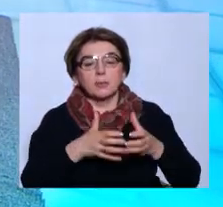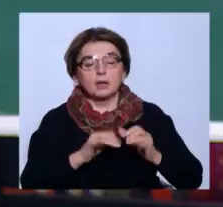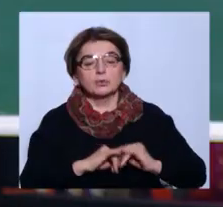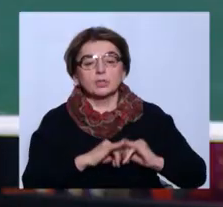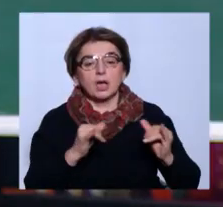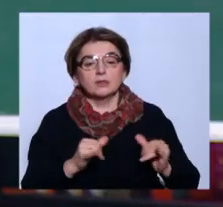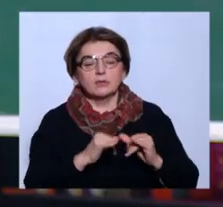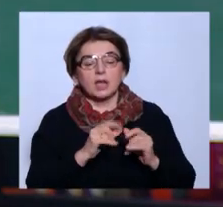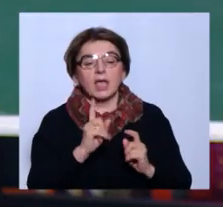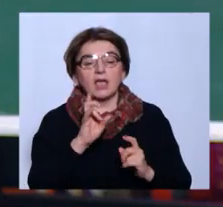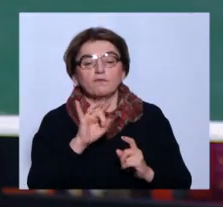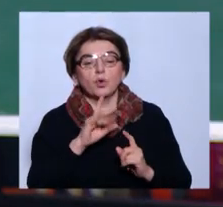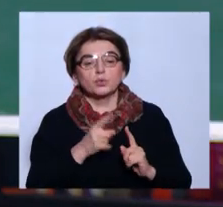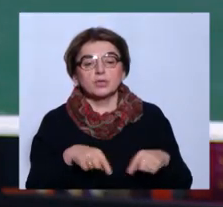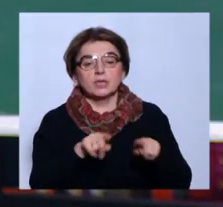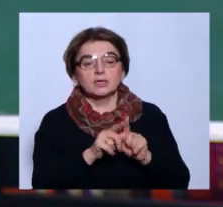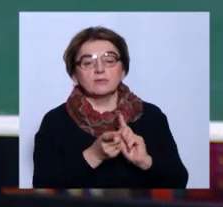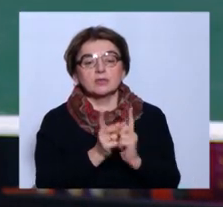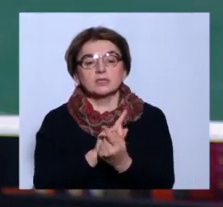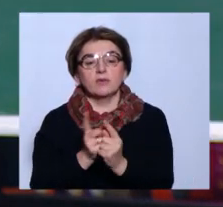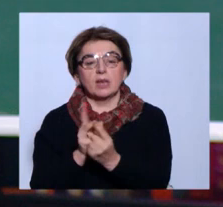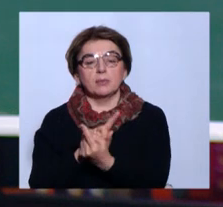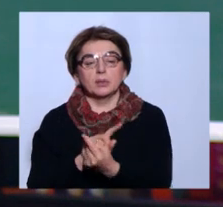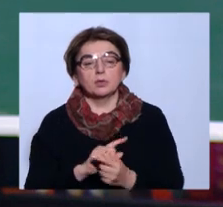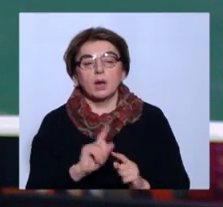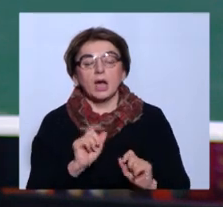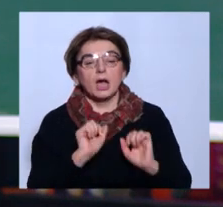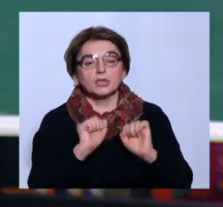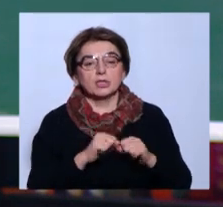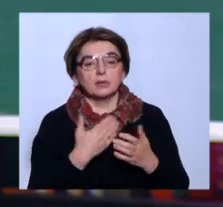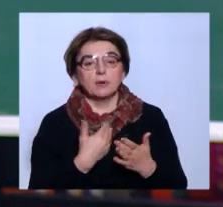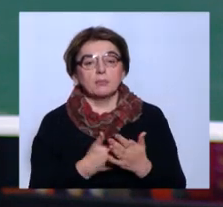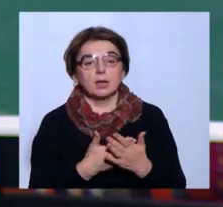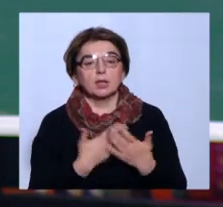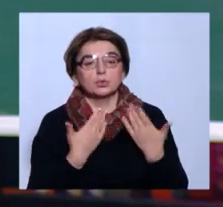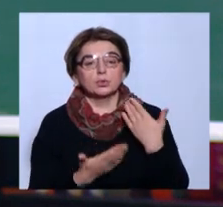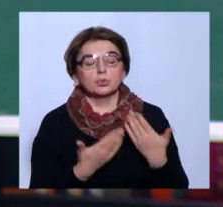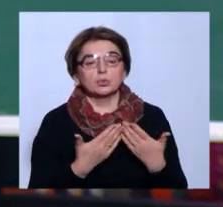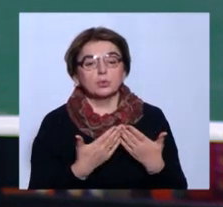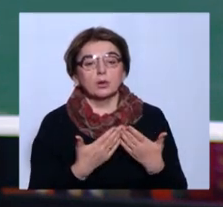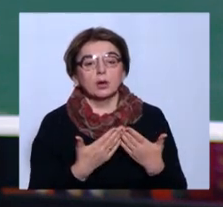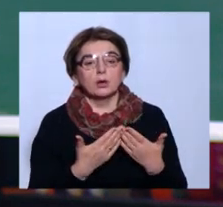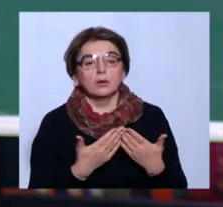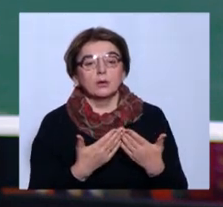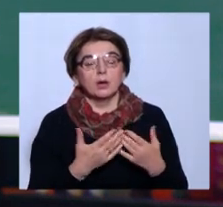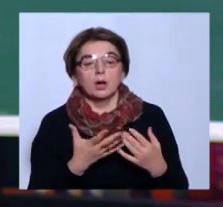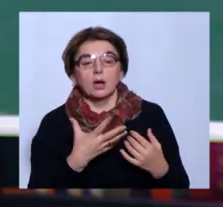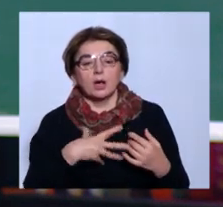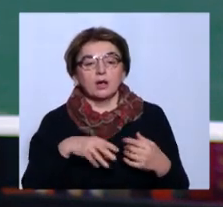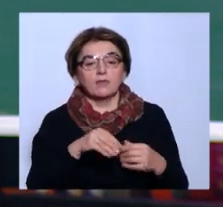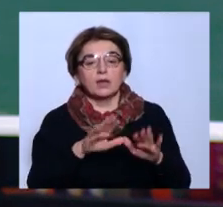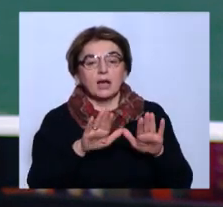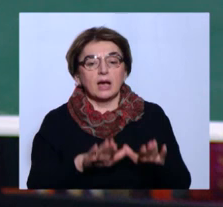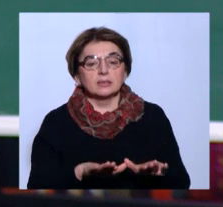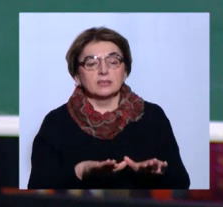ანუ ევოლუცია. ბუნებრივი არის, ხომ? არ შეიძლება დავუშვათ, თუ არ შეიძლება ყველა